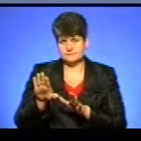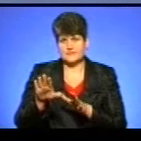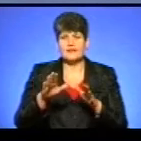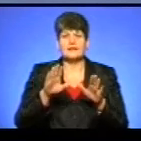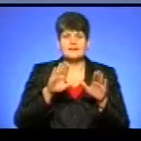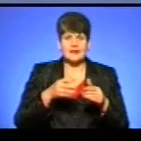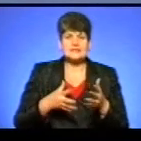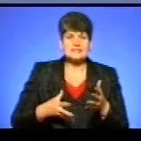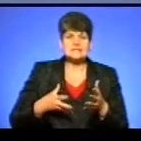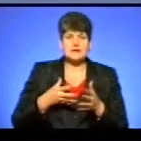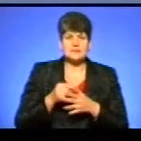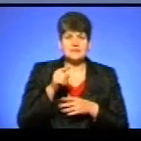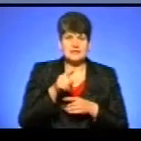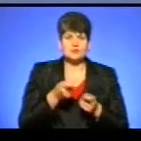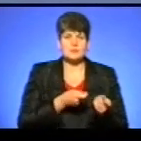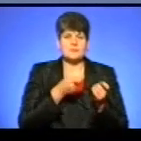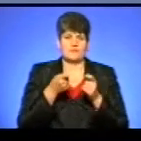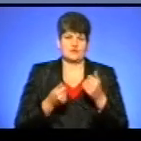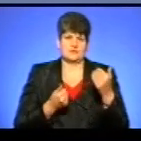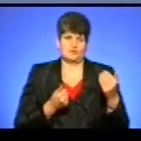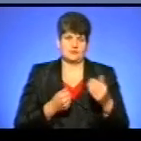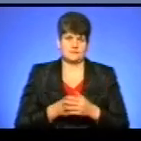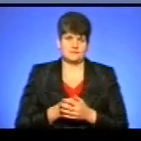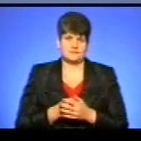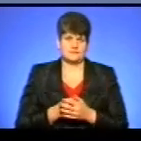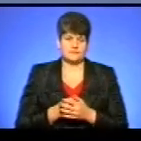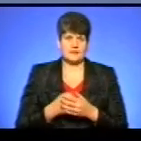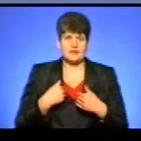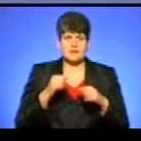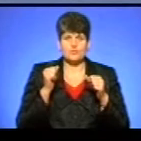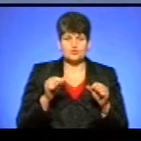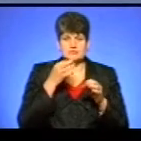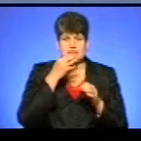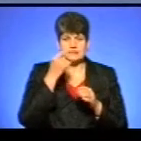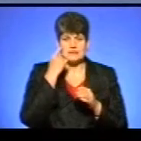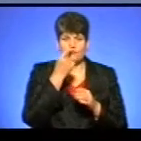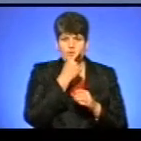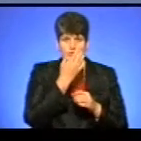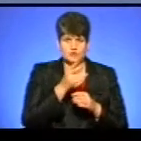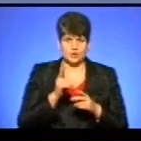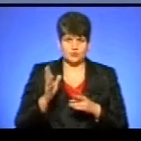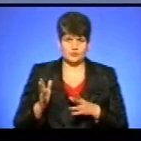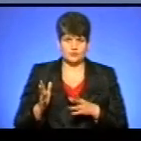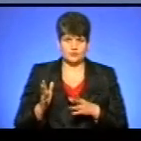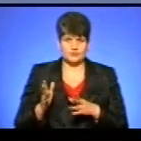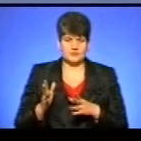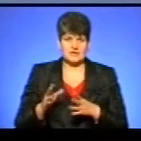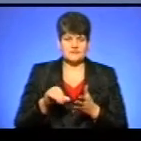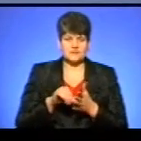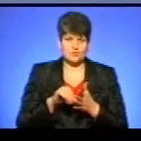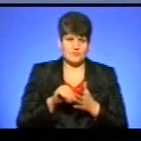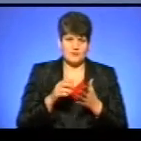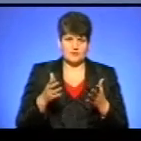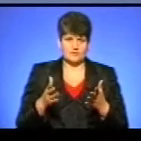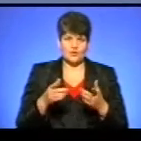Нехай вони заплатять то, що ми їм привозимо. Я можу сказати в очі, хто то такий. І вони по ТВ4 виступають.